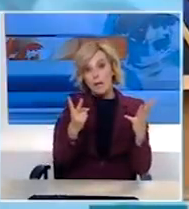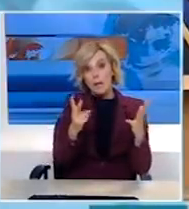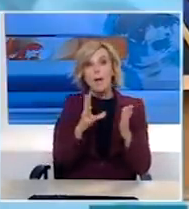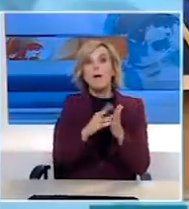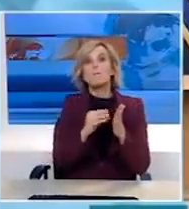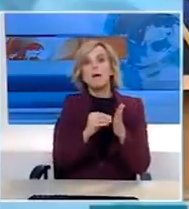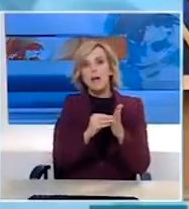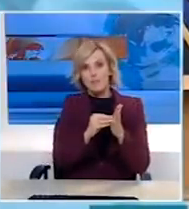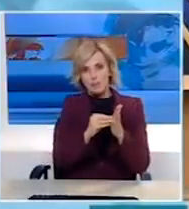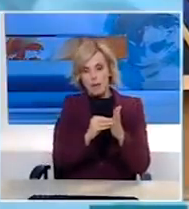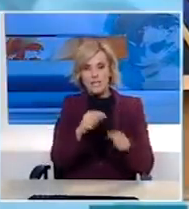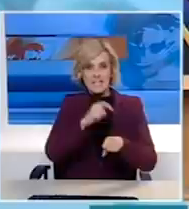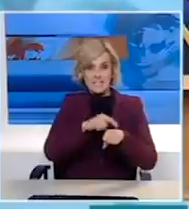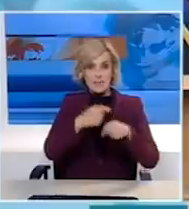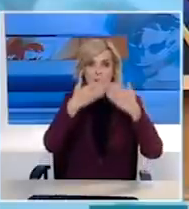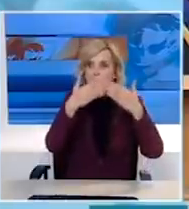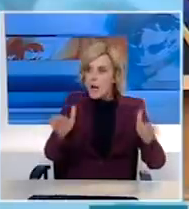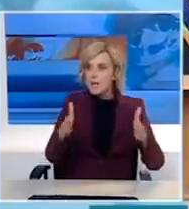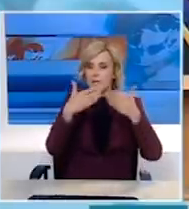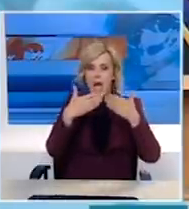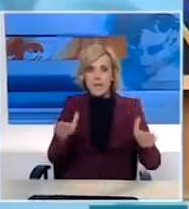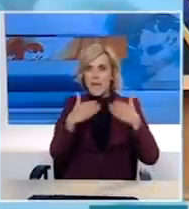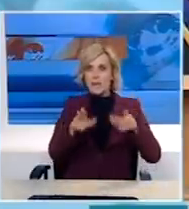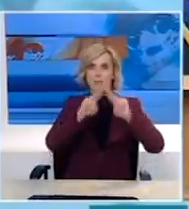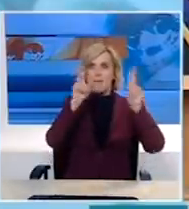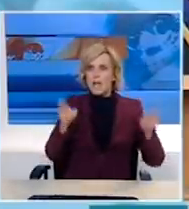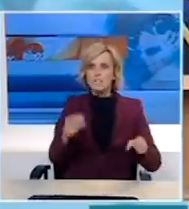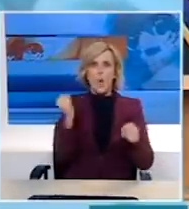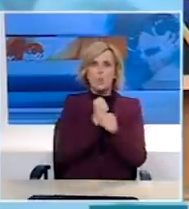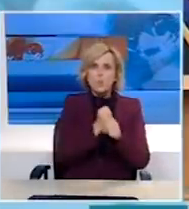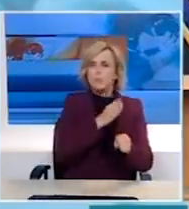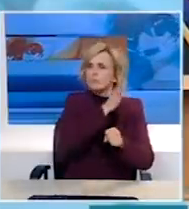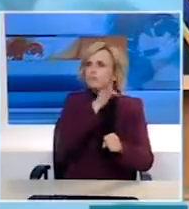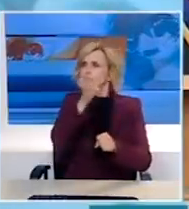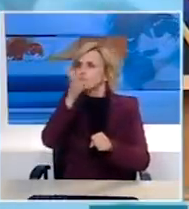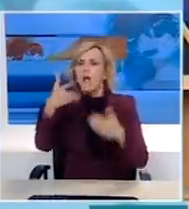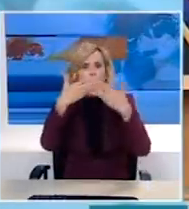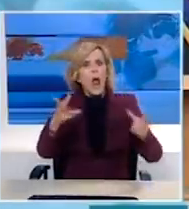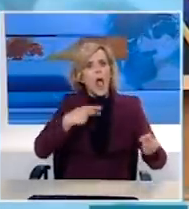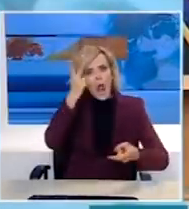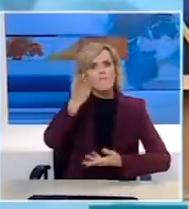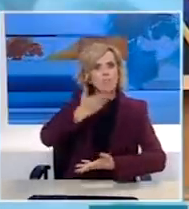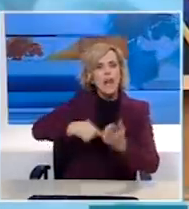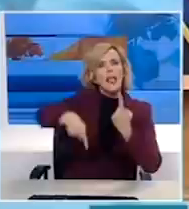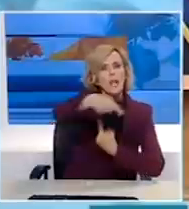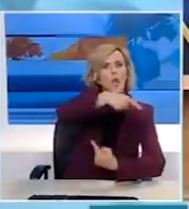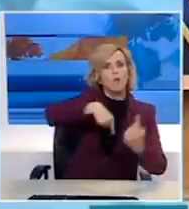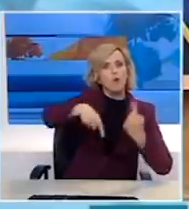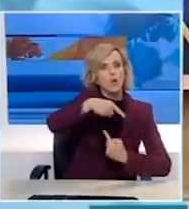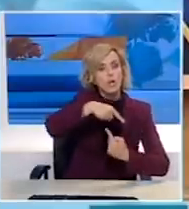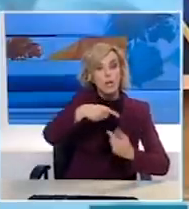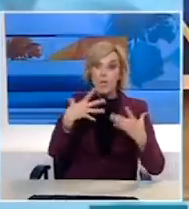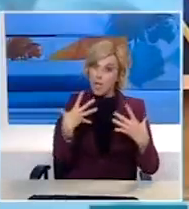εξόδου μας από το lockdown περιλαμβάνονται τα νέα γρήγορα μοριακά τεστ που έχουν εξασφαλίσει άλλες χώρες. Επίσης, κατά πόσο είναι